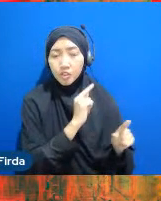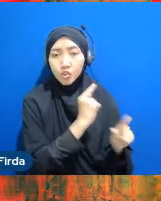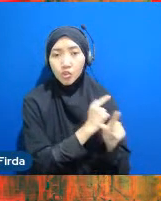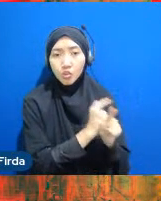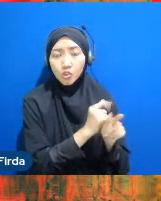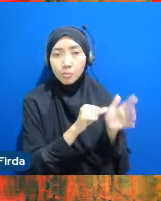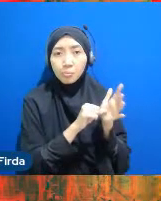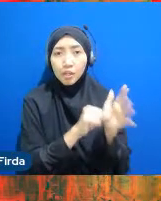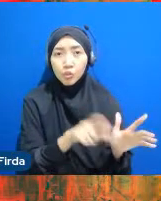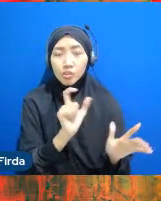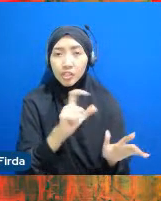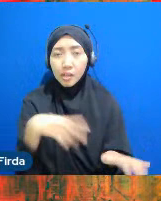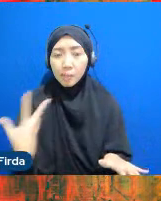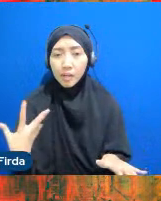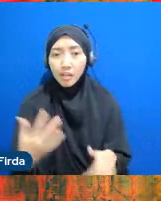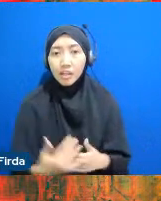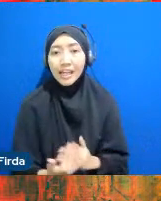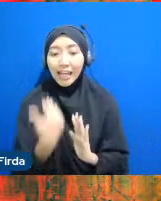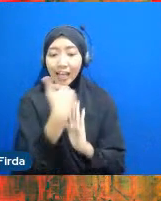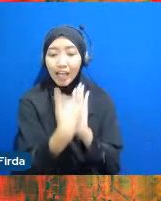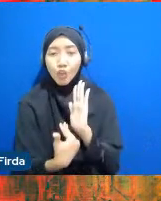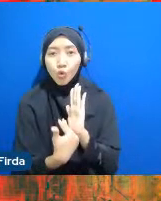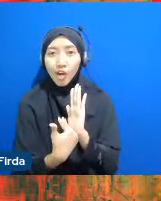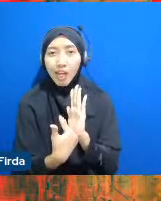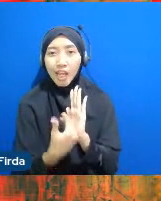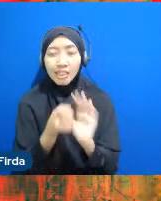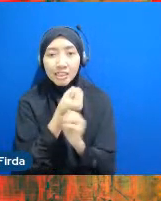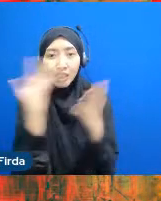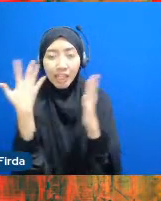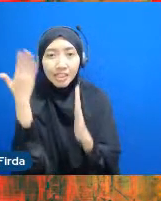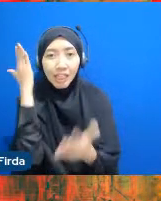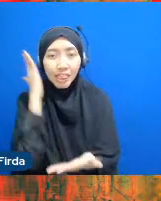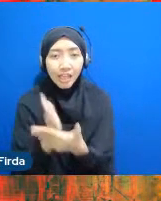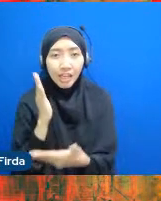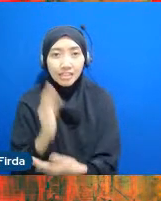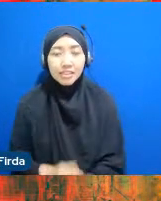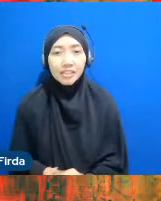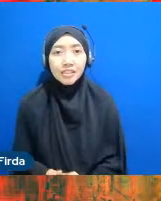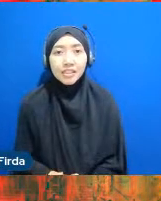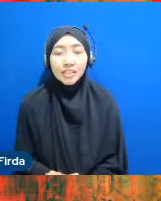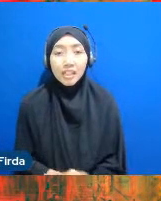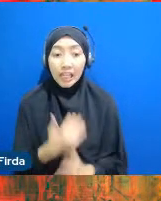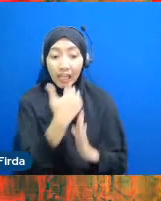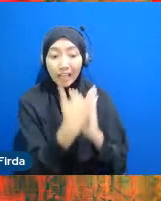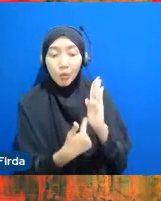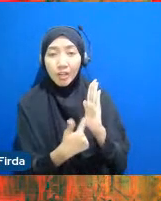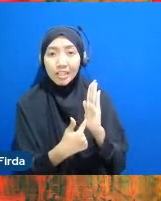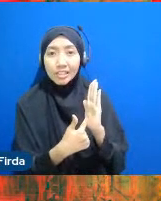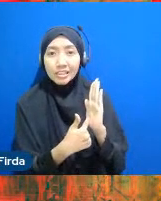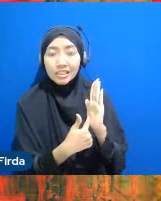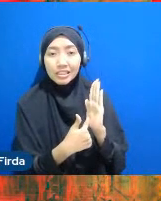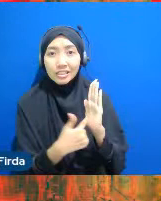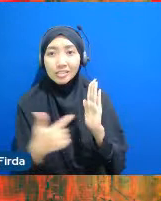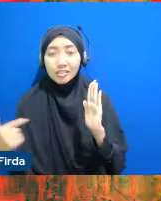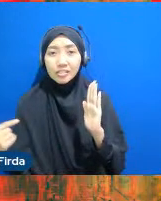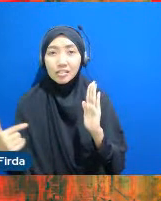dengan aturan yang jelas dan tegas. Nah, ini kenapa penting? Karena aturan inilah yang akan jadi pegangan ketika ada